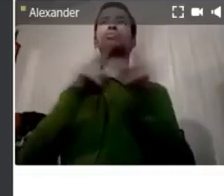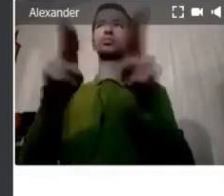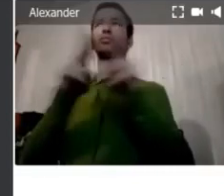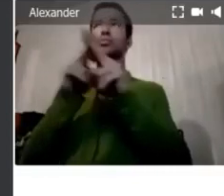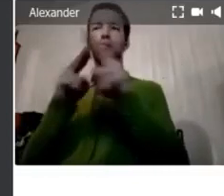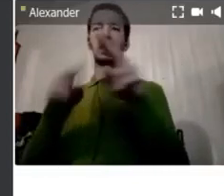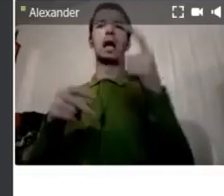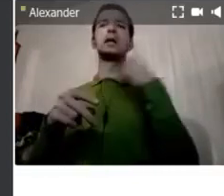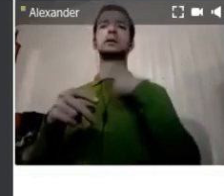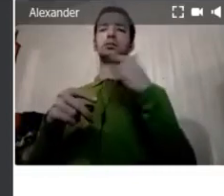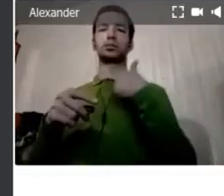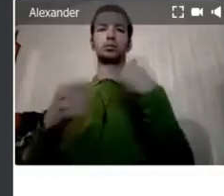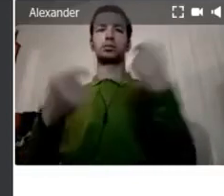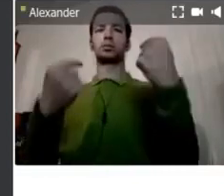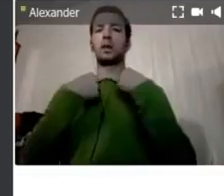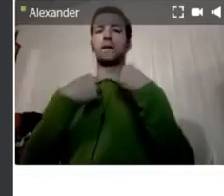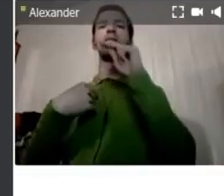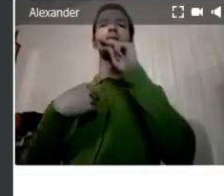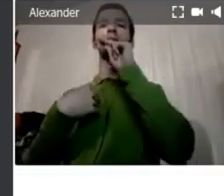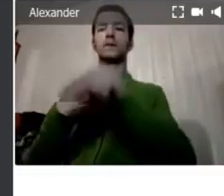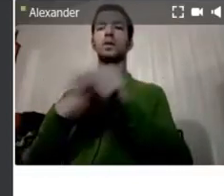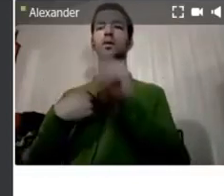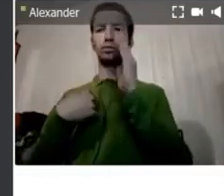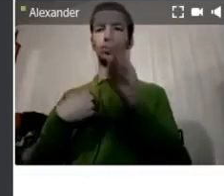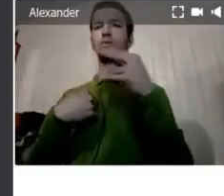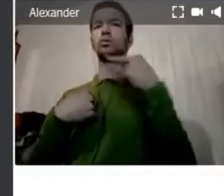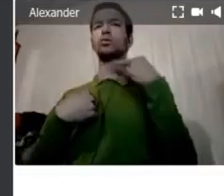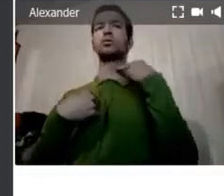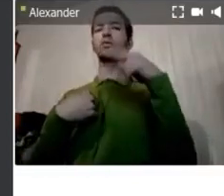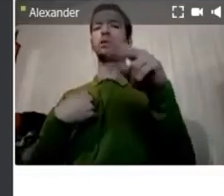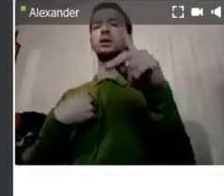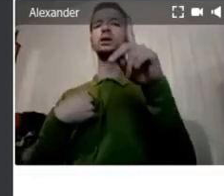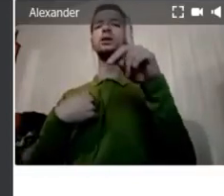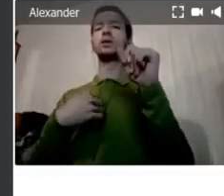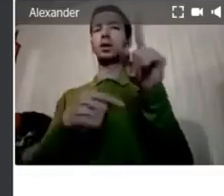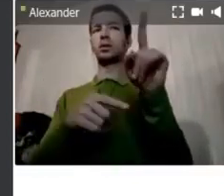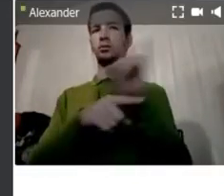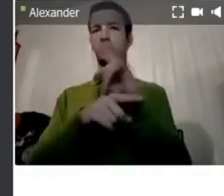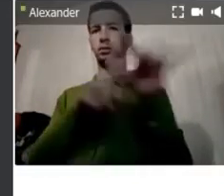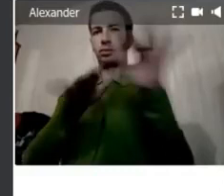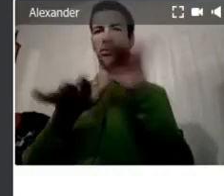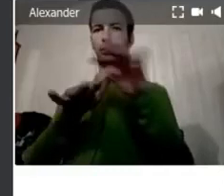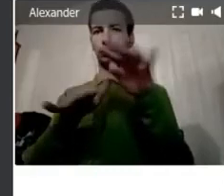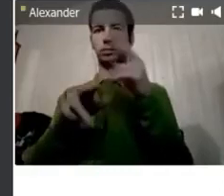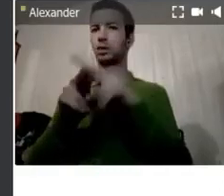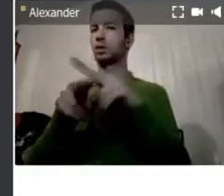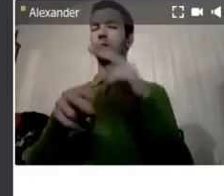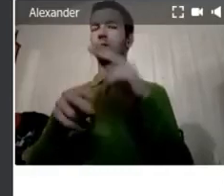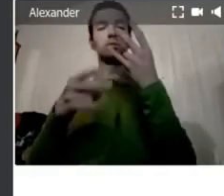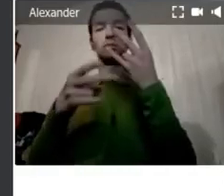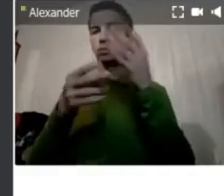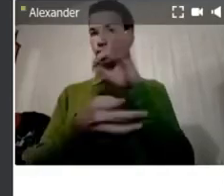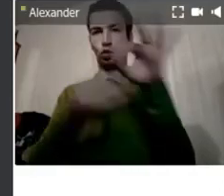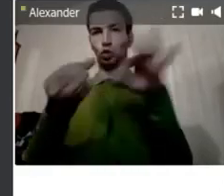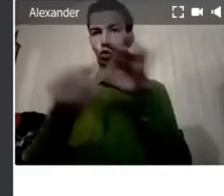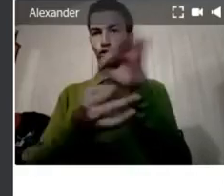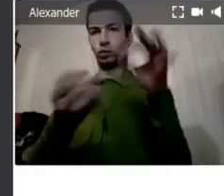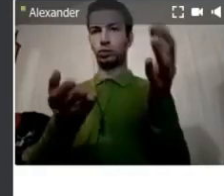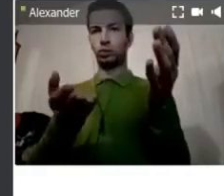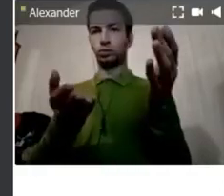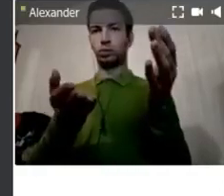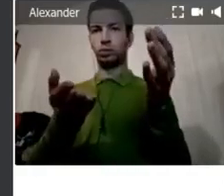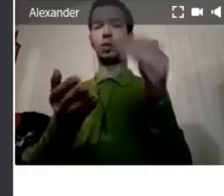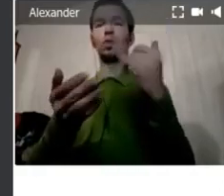бумаги, то есть это тот самый вид деятельности. Вот, пожалуйста, первый, еще раз вернусь на предыдущий слайд.